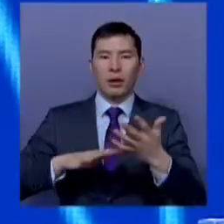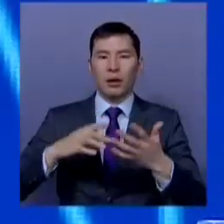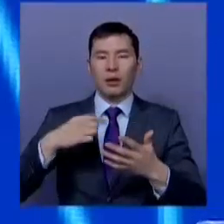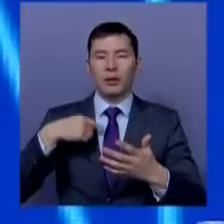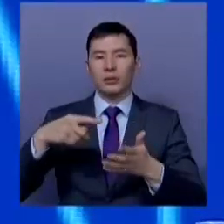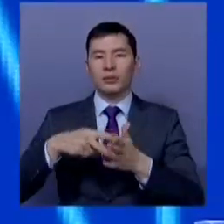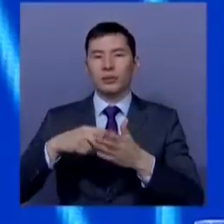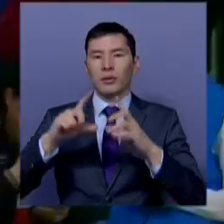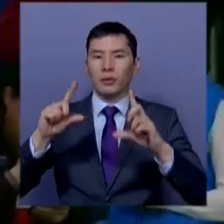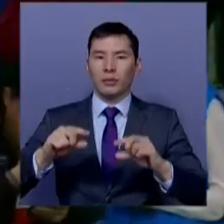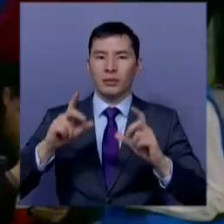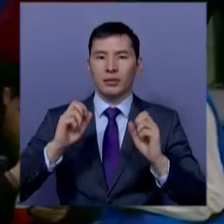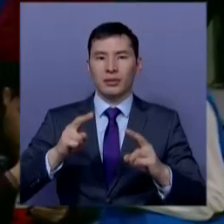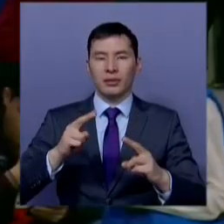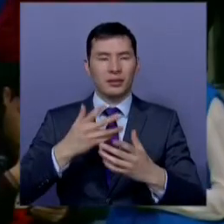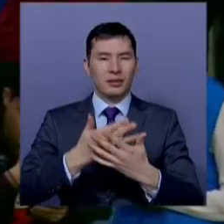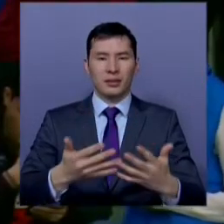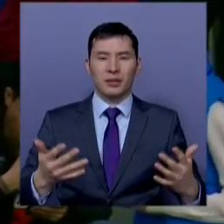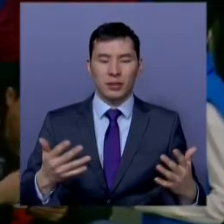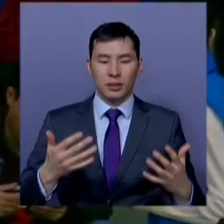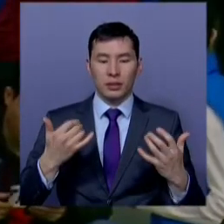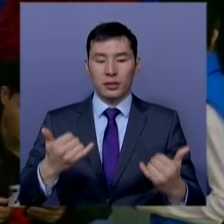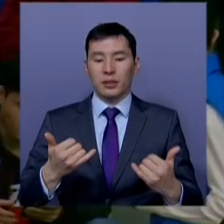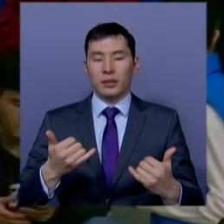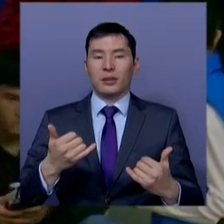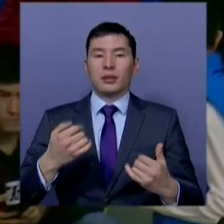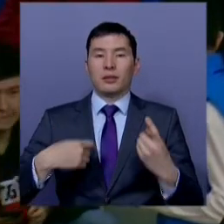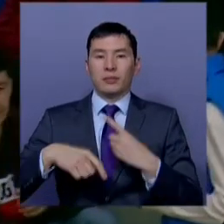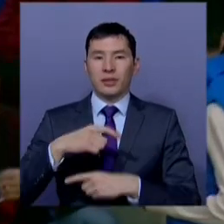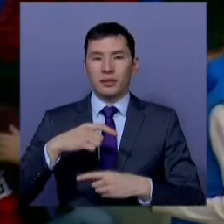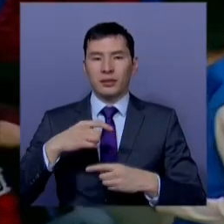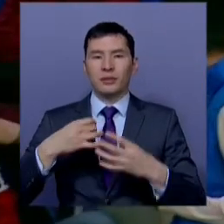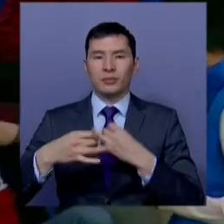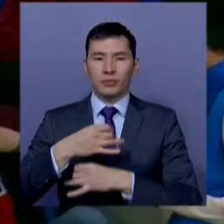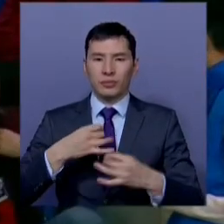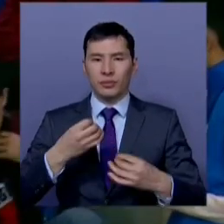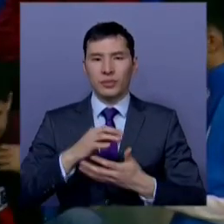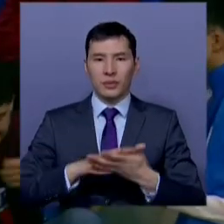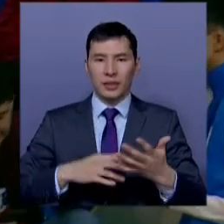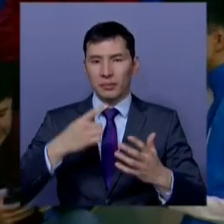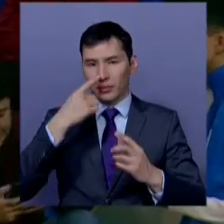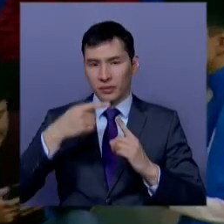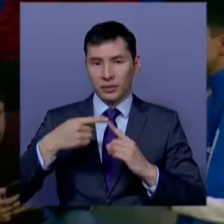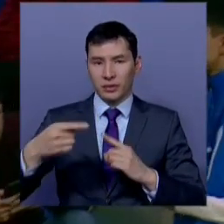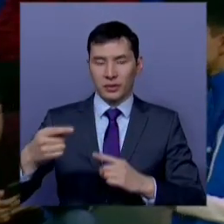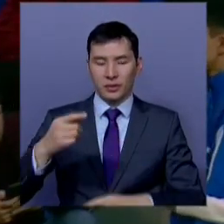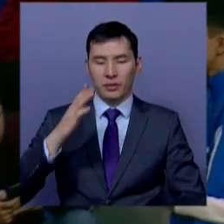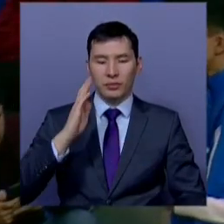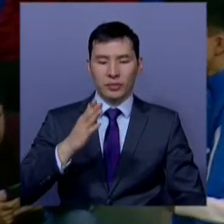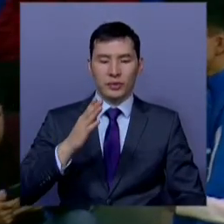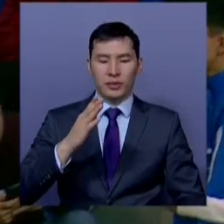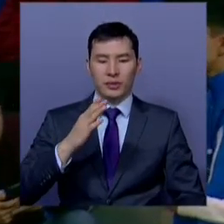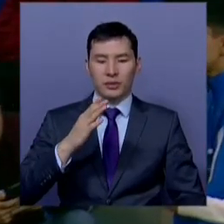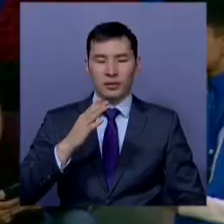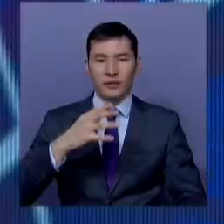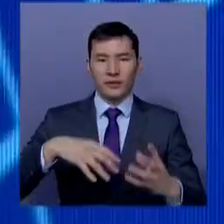не болады? Әртүрлі ұсыныстар бар, біз қазір соны талқылап жатырмыз. Жақын уақытта сол